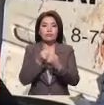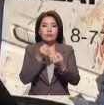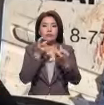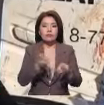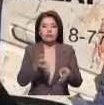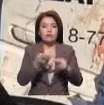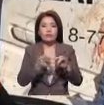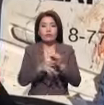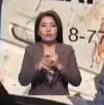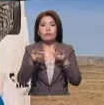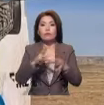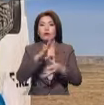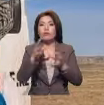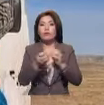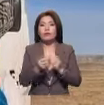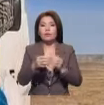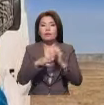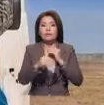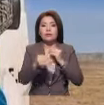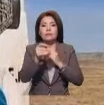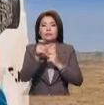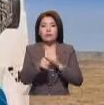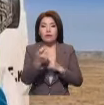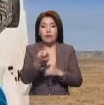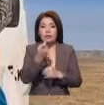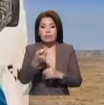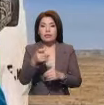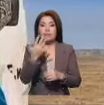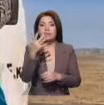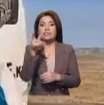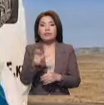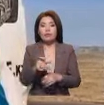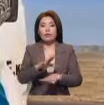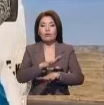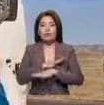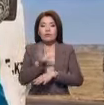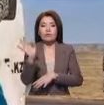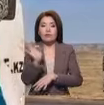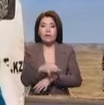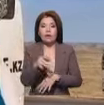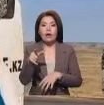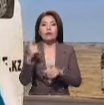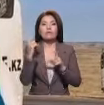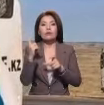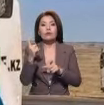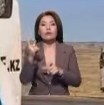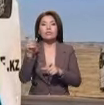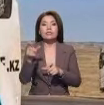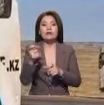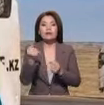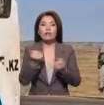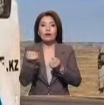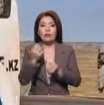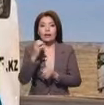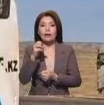қаттылығы сонша оқиға салдарынан жеңіл көліктің жүргізушісі мен 5 жолаушысы тіл тартпастан көз жұмды. Ал жүк көлігінде жалғыз болған жүргізуші